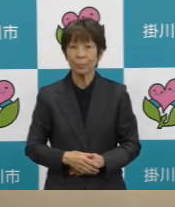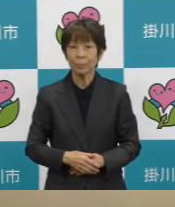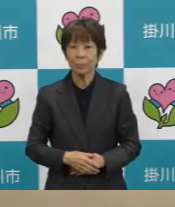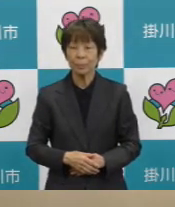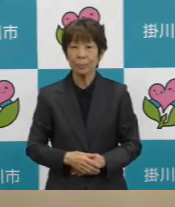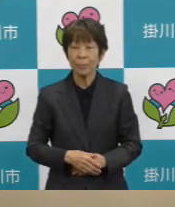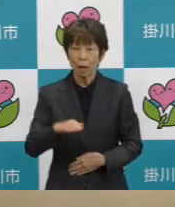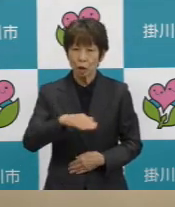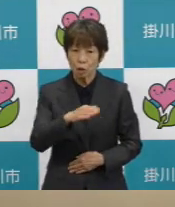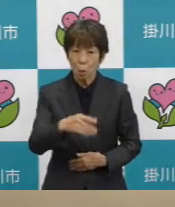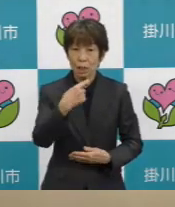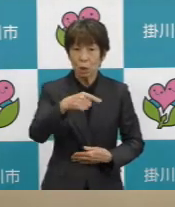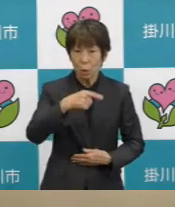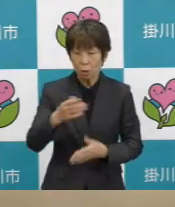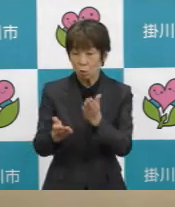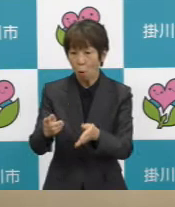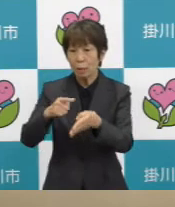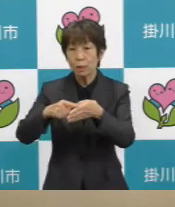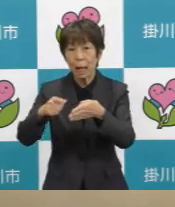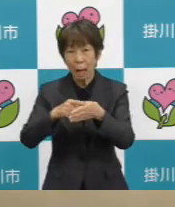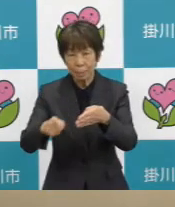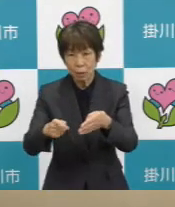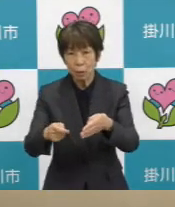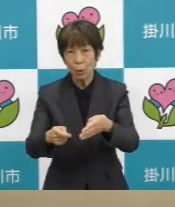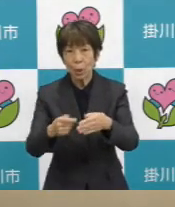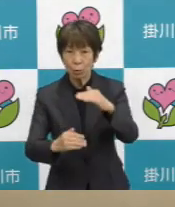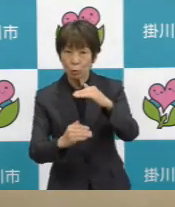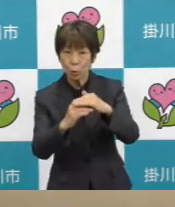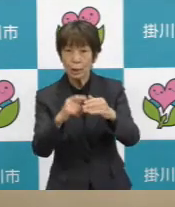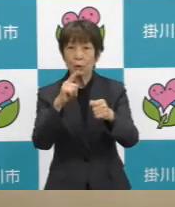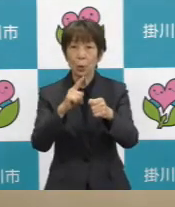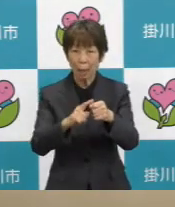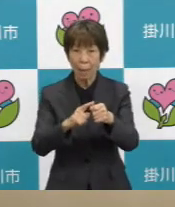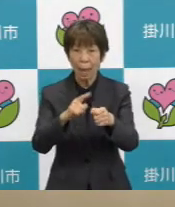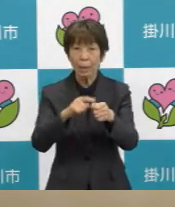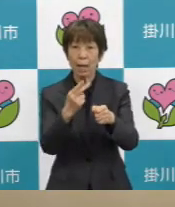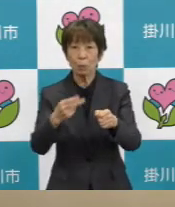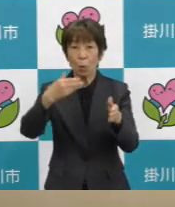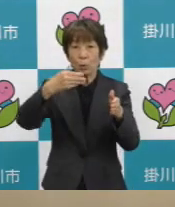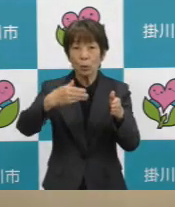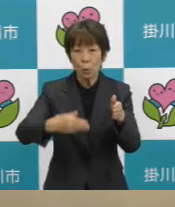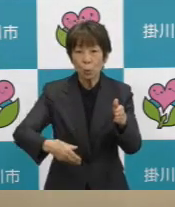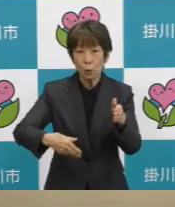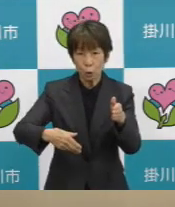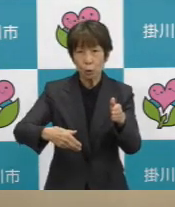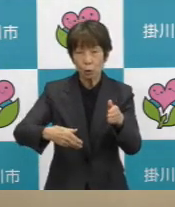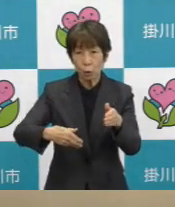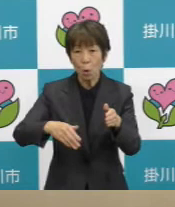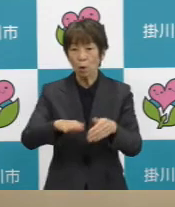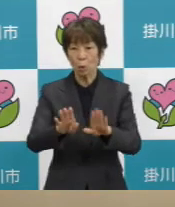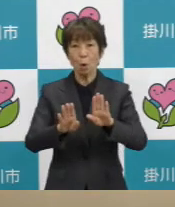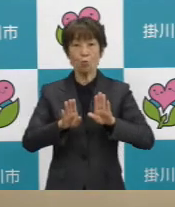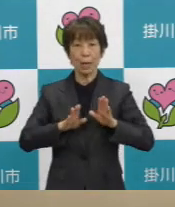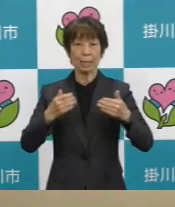幼児教育保育サービスの充実のため、年度途中の経年に必要な保育